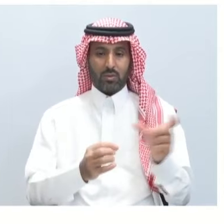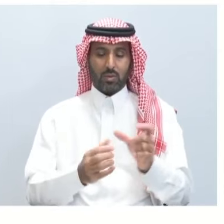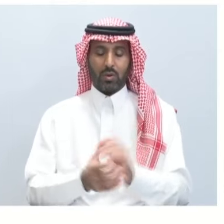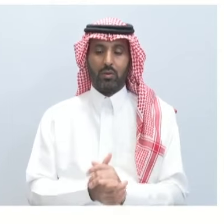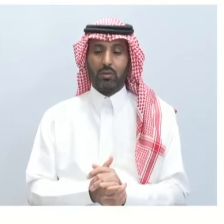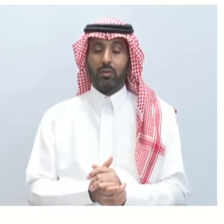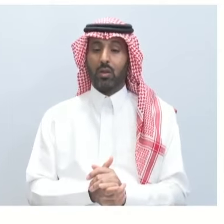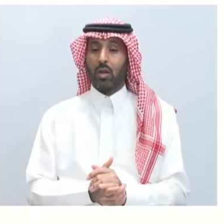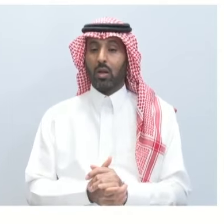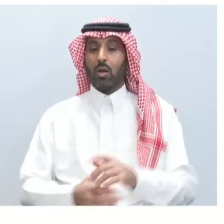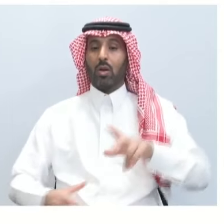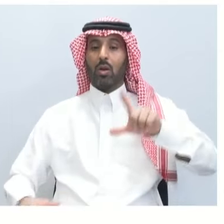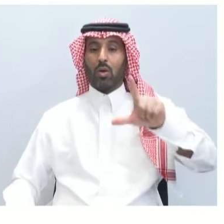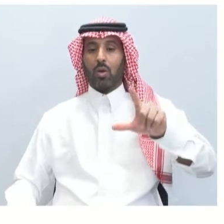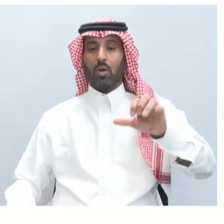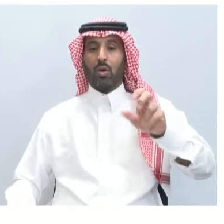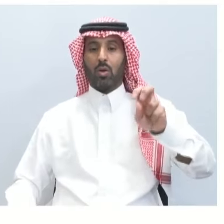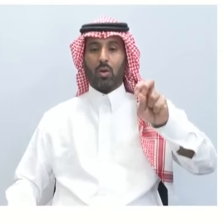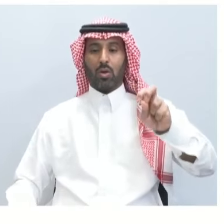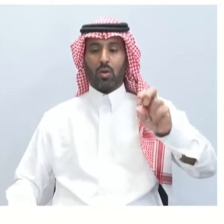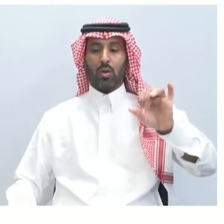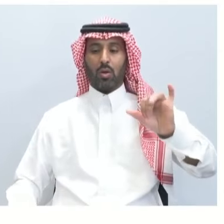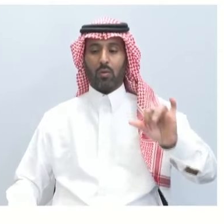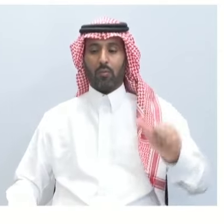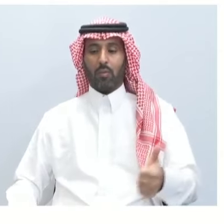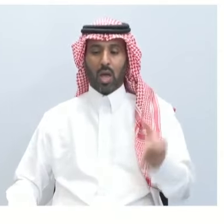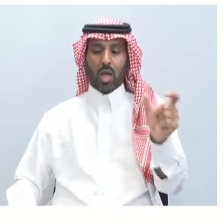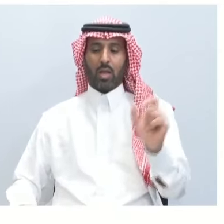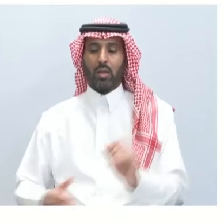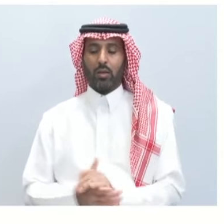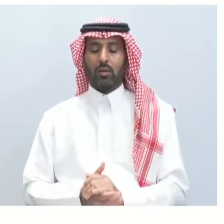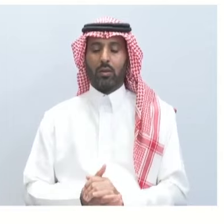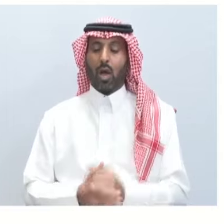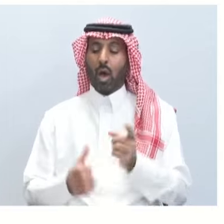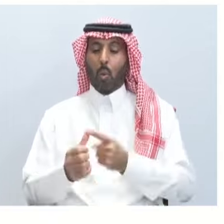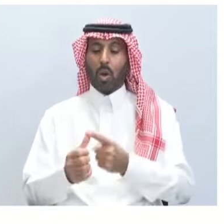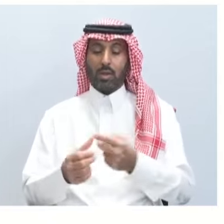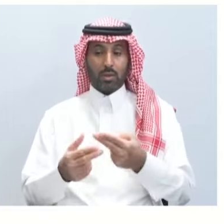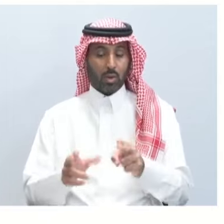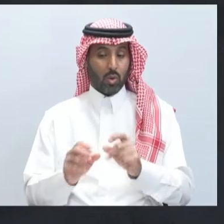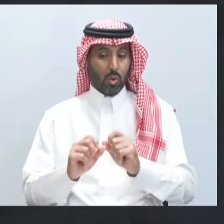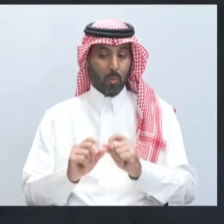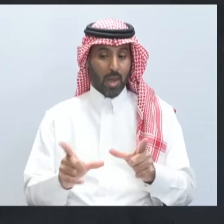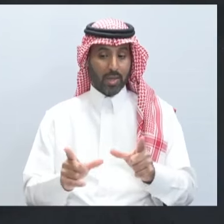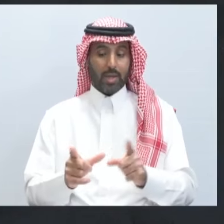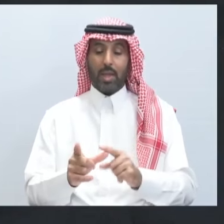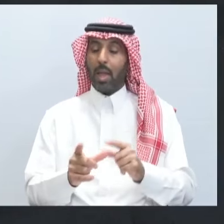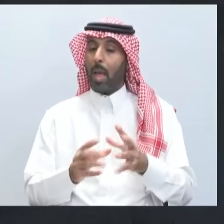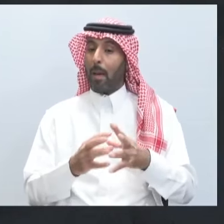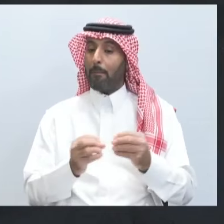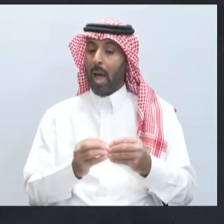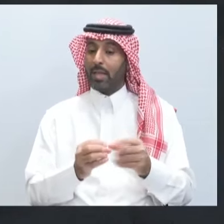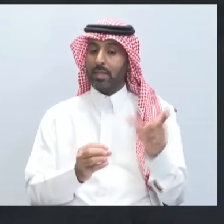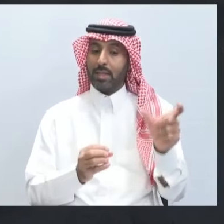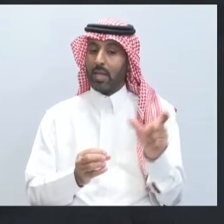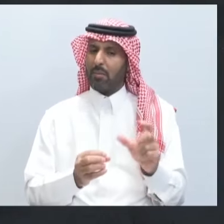لقمان من الايه الثان عشر وحتى الايه الخام عشر باذن الله في هذا الدرس اولا سنبين معاني الكلمات الغريبه والتي قد